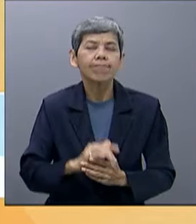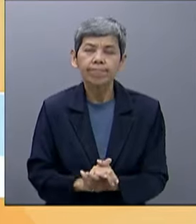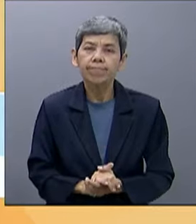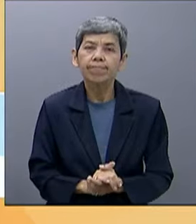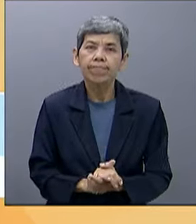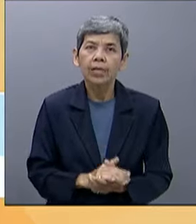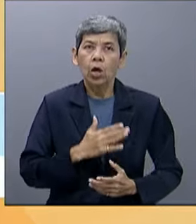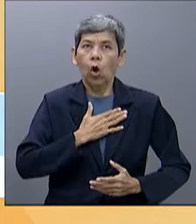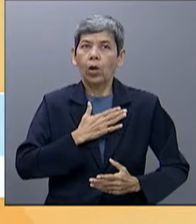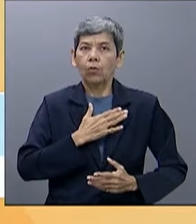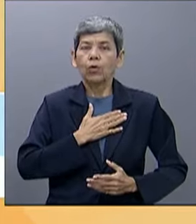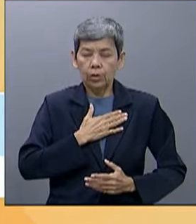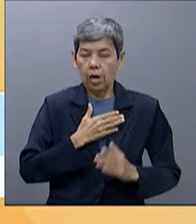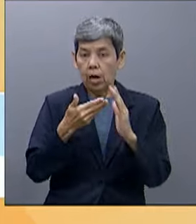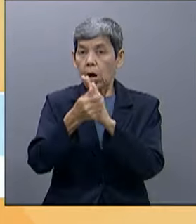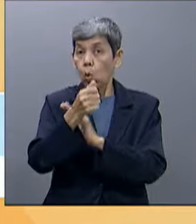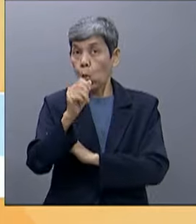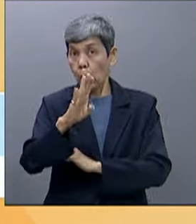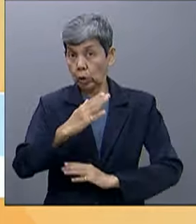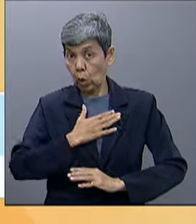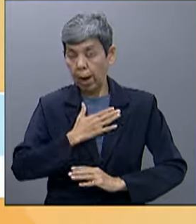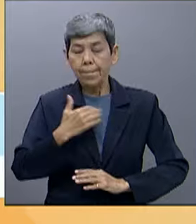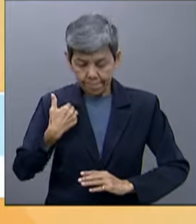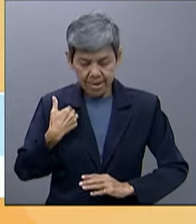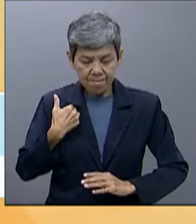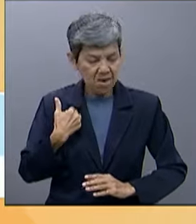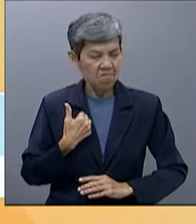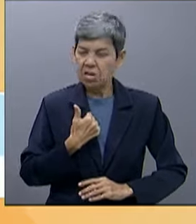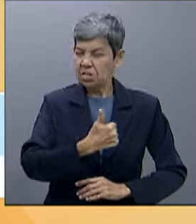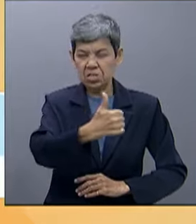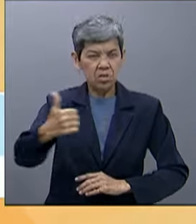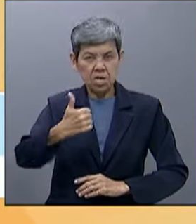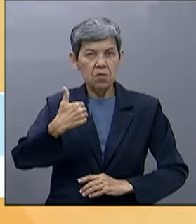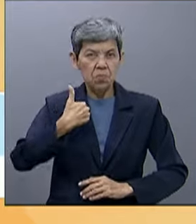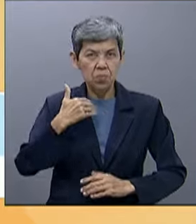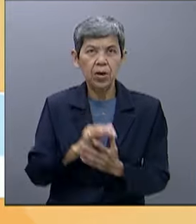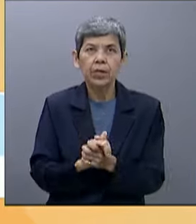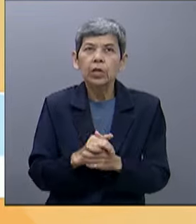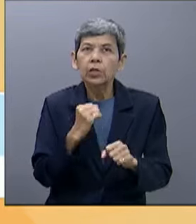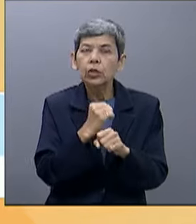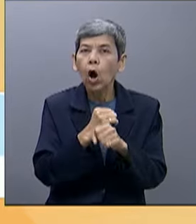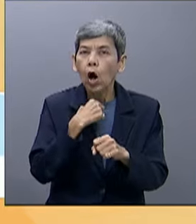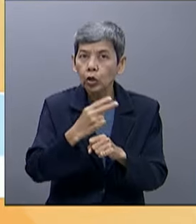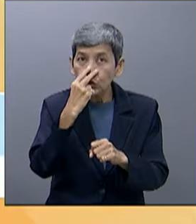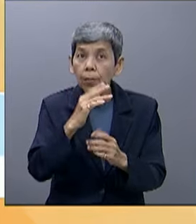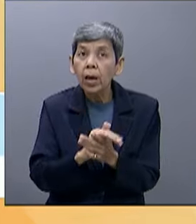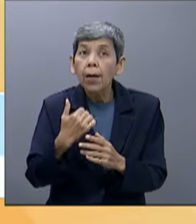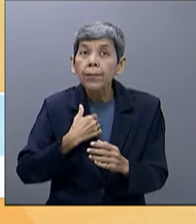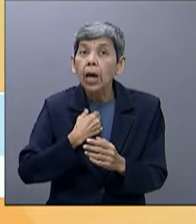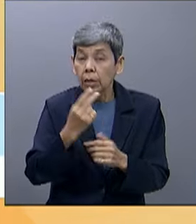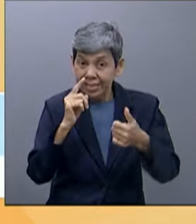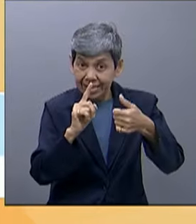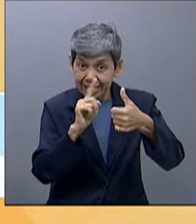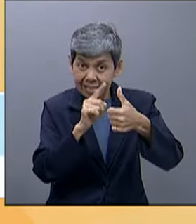แต่สำหรับของเราก็ถือว่าจังหวัดอุบลราชธานีของเรามีของดีสิ่งมหัศจรรย์อยู่ก็คือเป็นเมือง400,000 นะครับเราเป็นแสงแรกก็